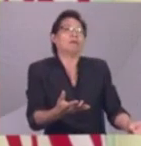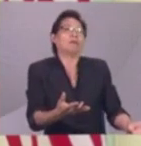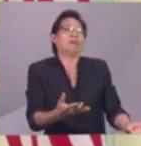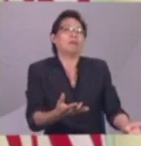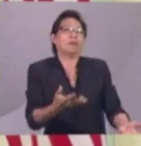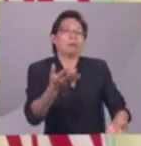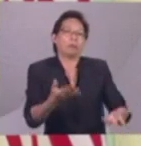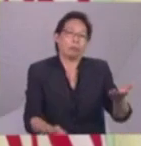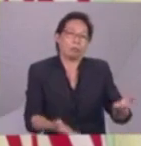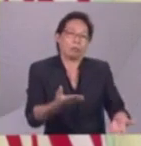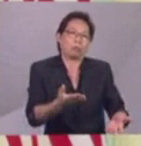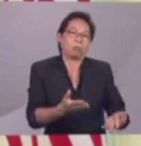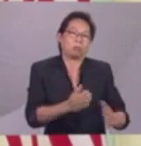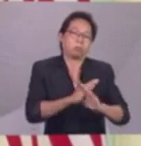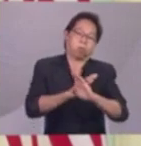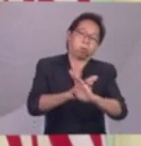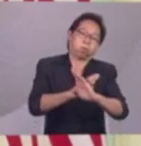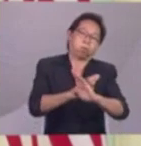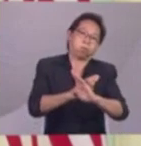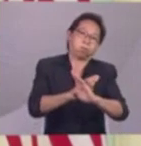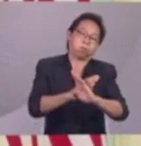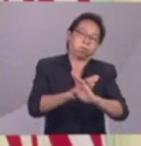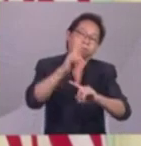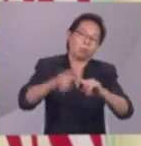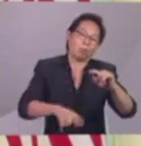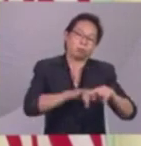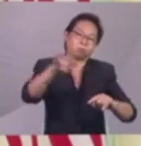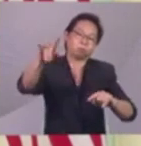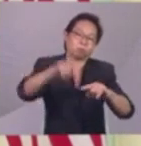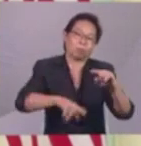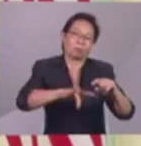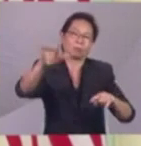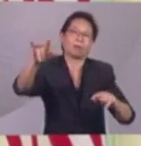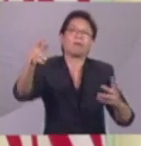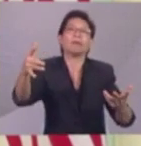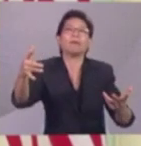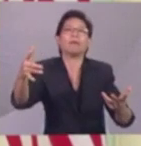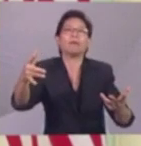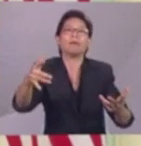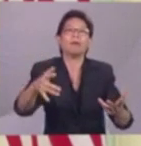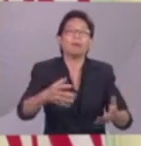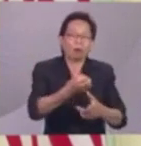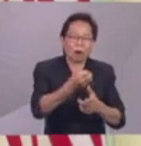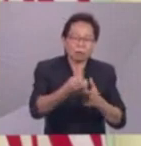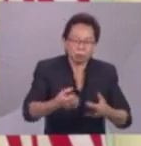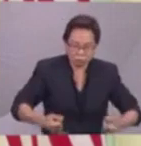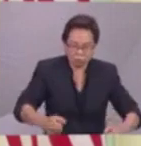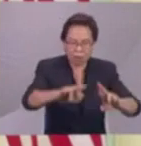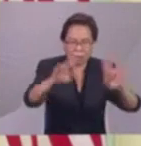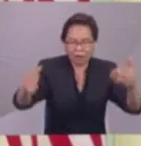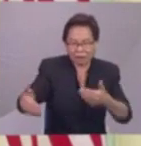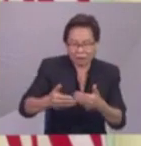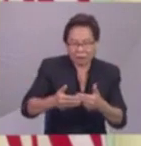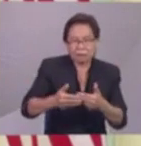mereka mungkin akan disekat untuk terbang ataupun di sekatan jalan raya berhampiran dengan